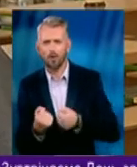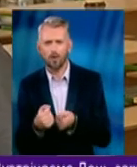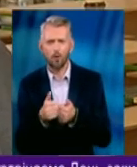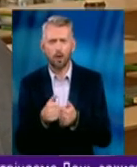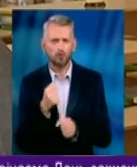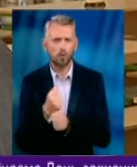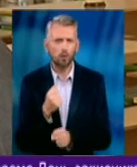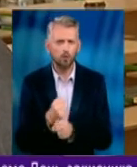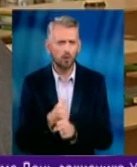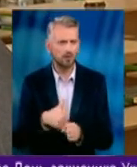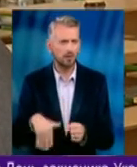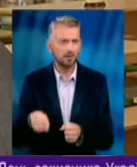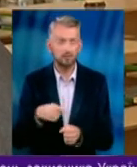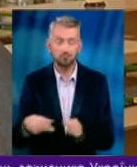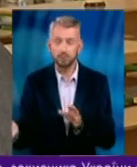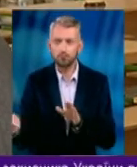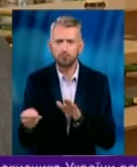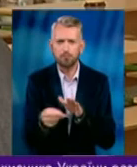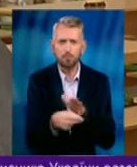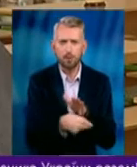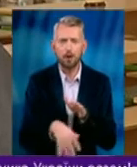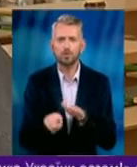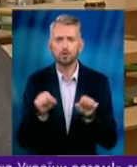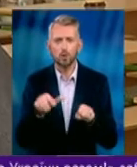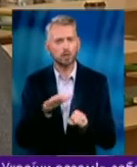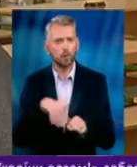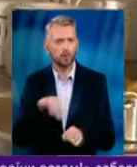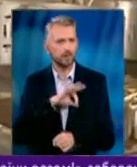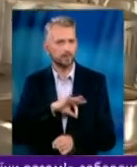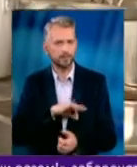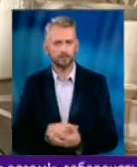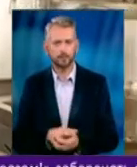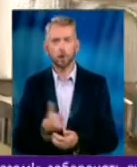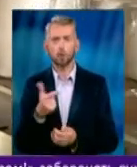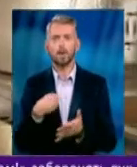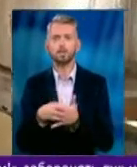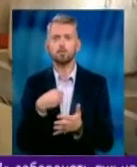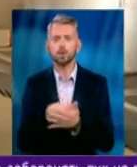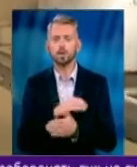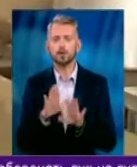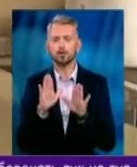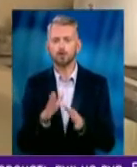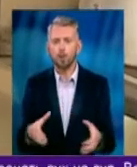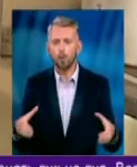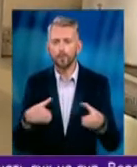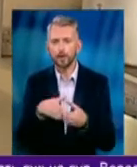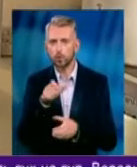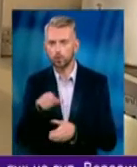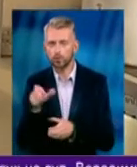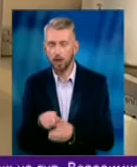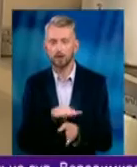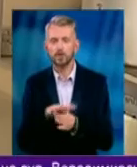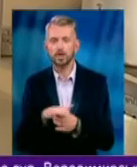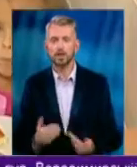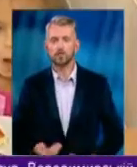роботі. Все, що можна було, всі ресурси були задіяні. Громадський бюджет не лише об'єднує людей. Втілені у